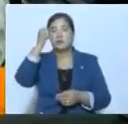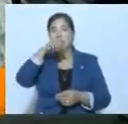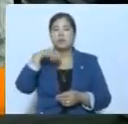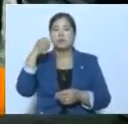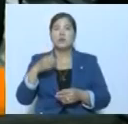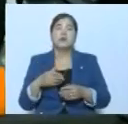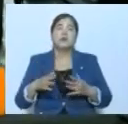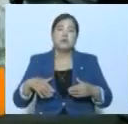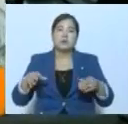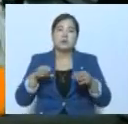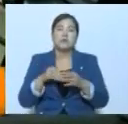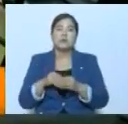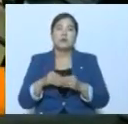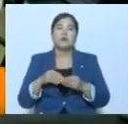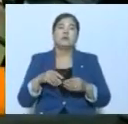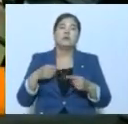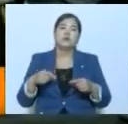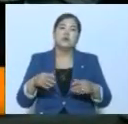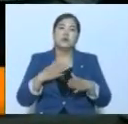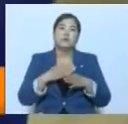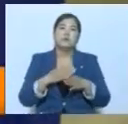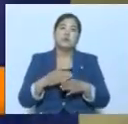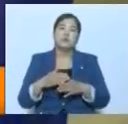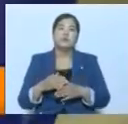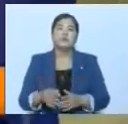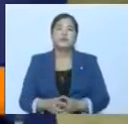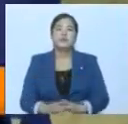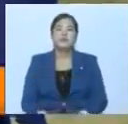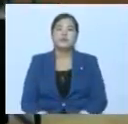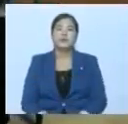жандарға қол ұшын созып, өміріне өзгеріс жасауға ықпал ету.